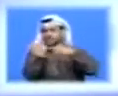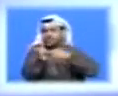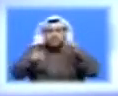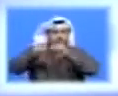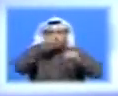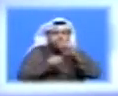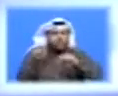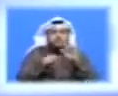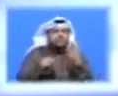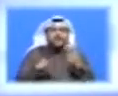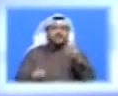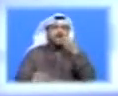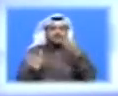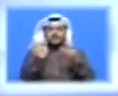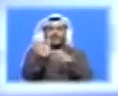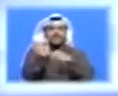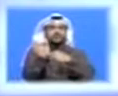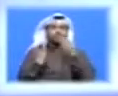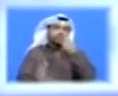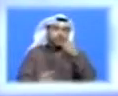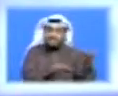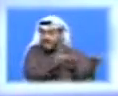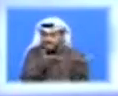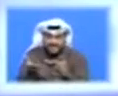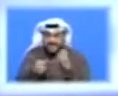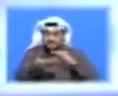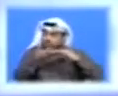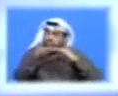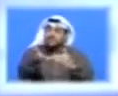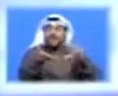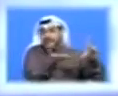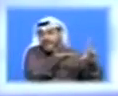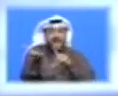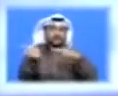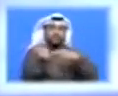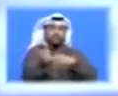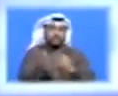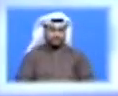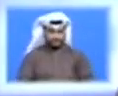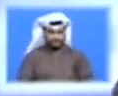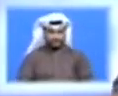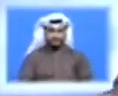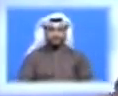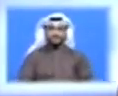تنظمه جمعية الرحمة العالمية الكويتية لمؤازرة اللاجئين السوريين في الأردن.